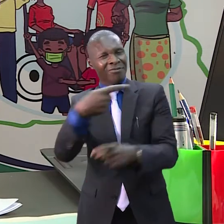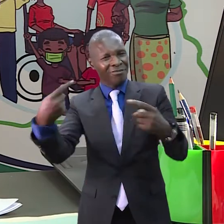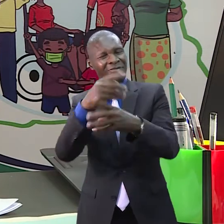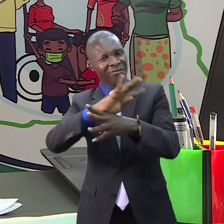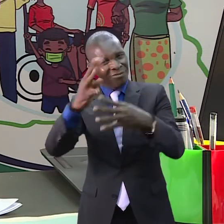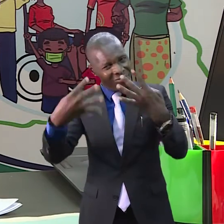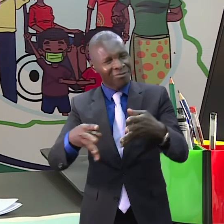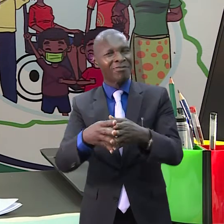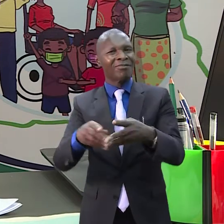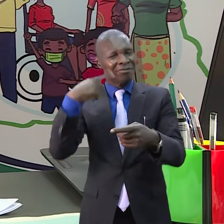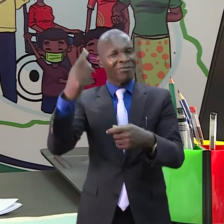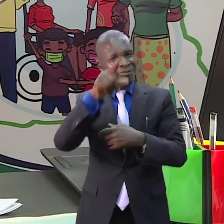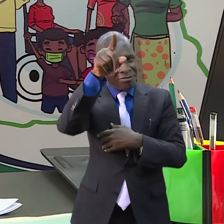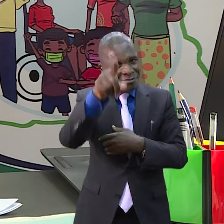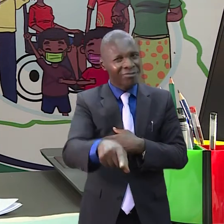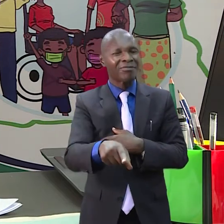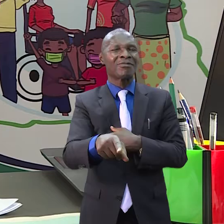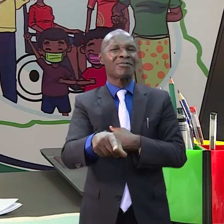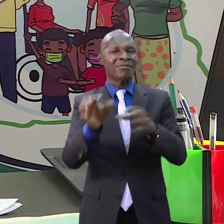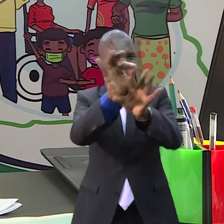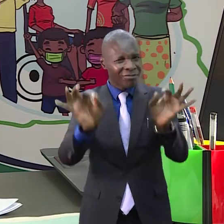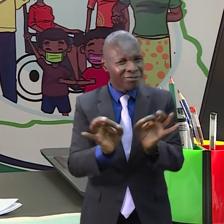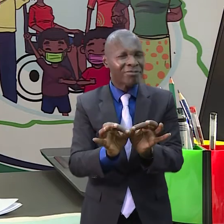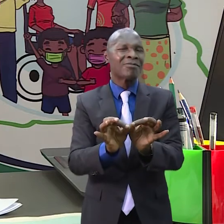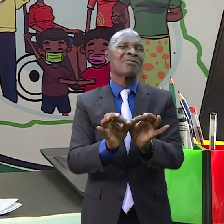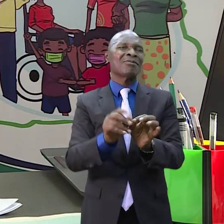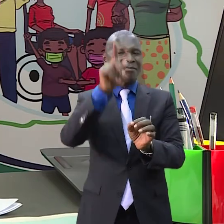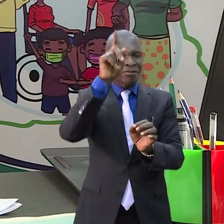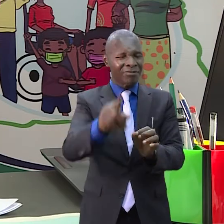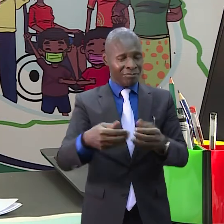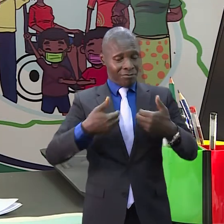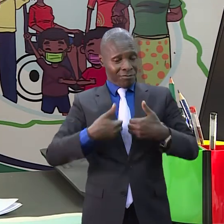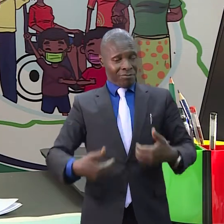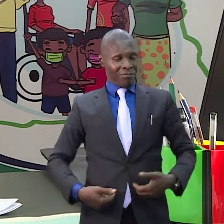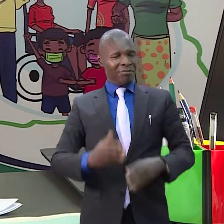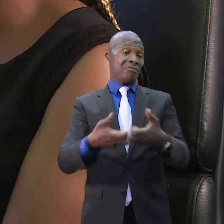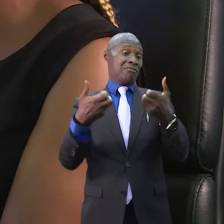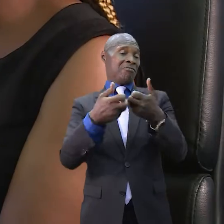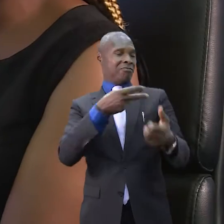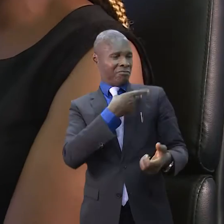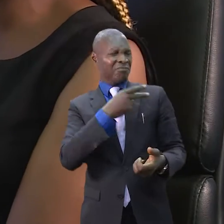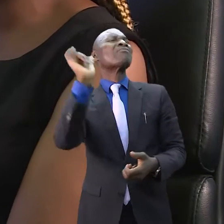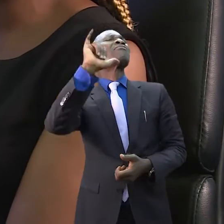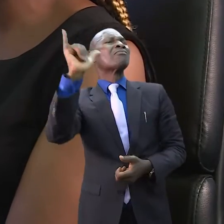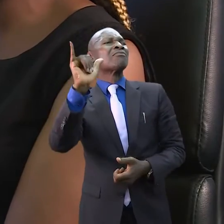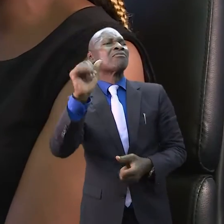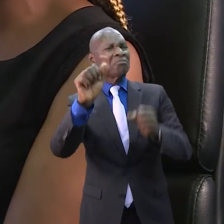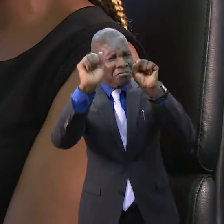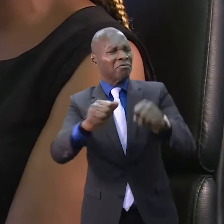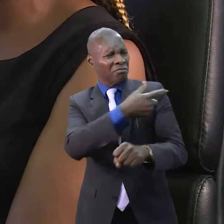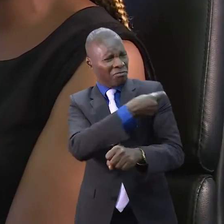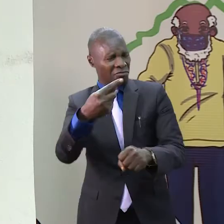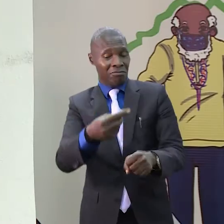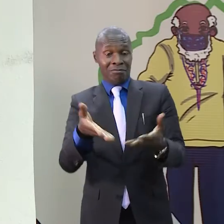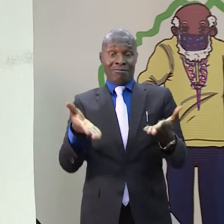selon les recommandations données au pays, ont une immunité efficace. À cet effet, docteur, qui peut se